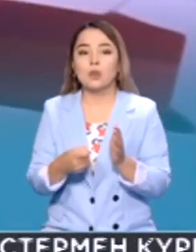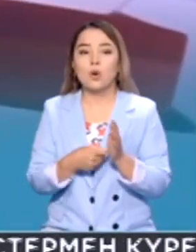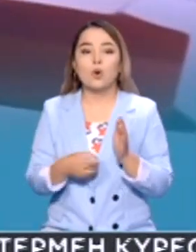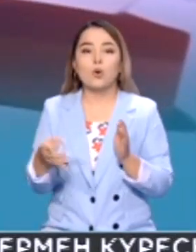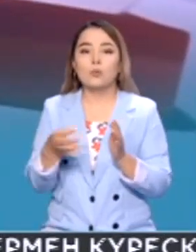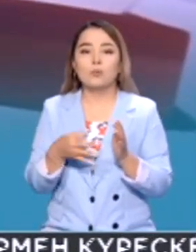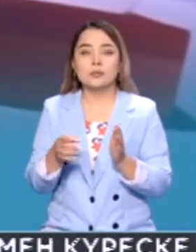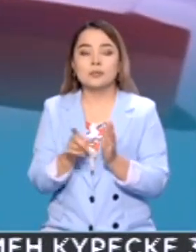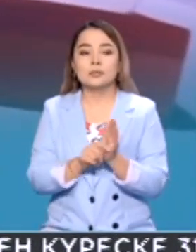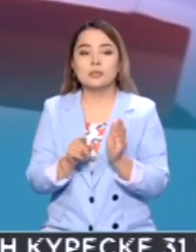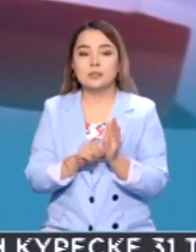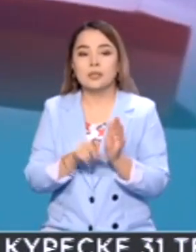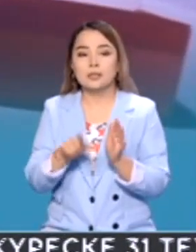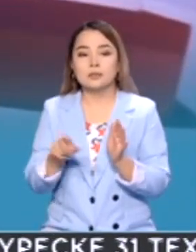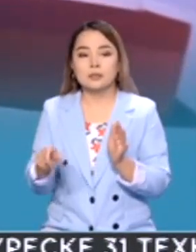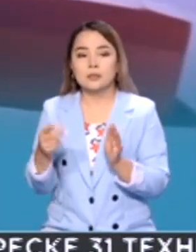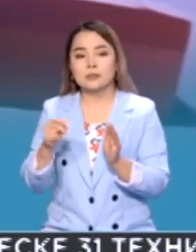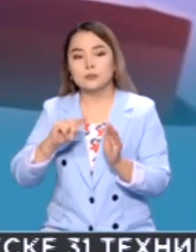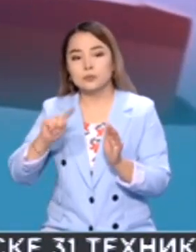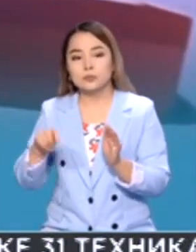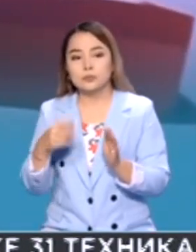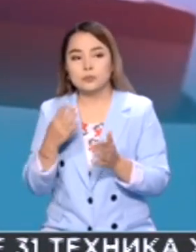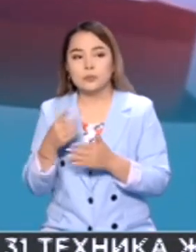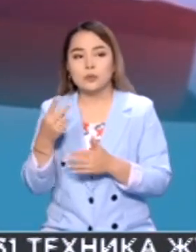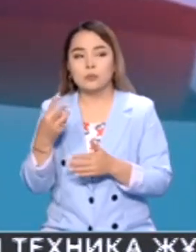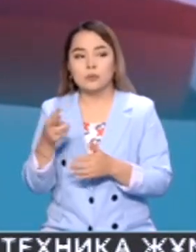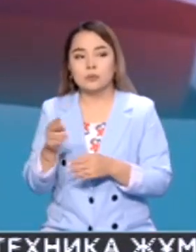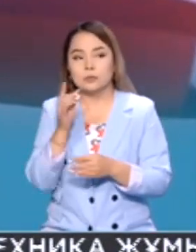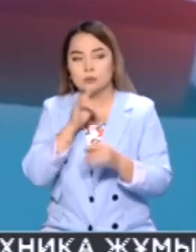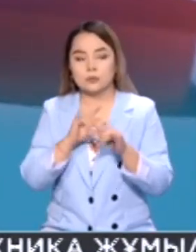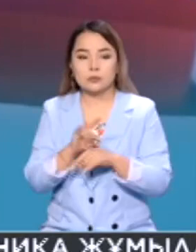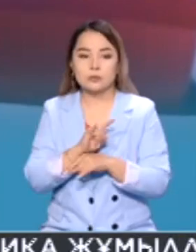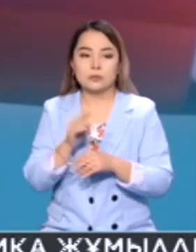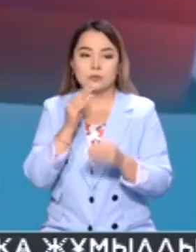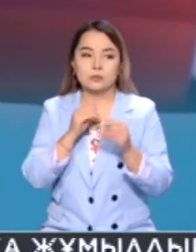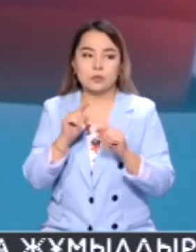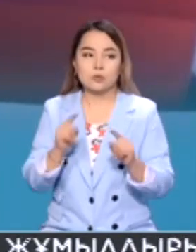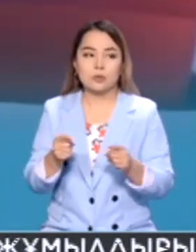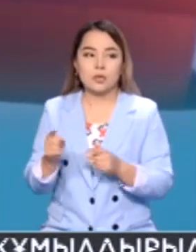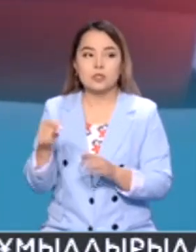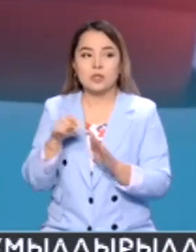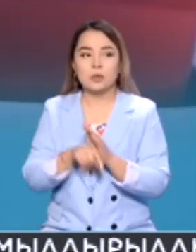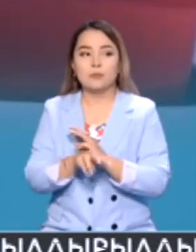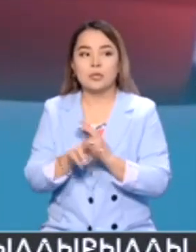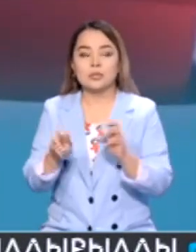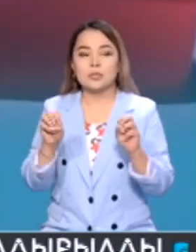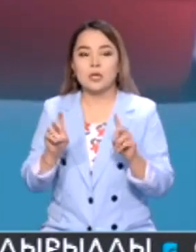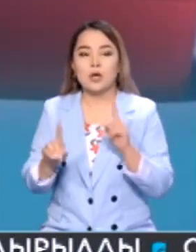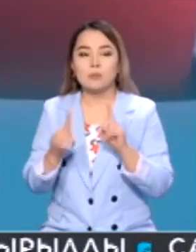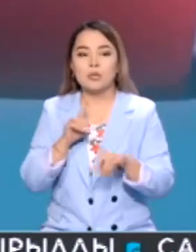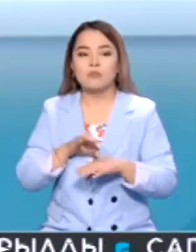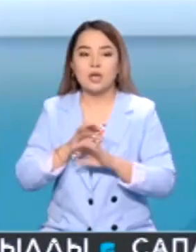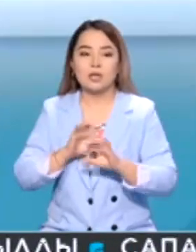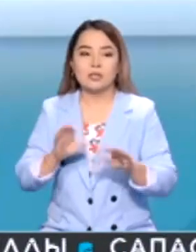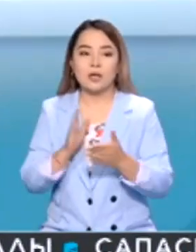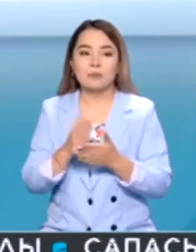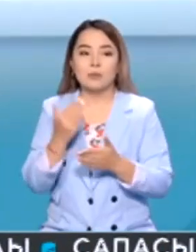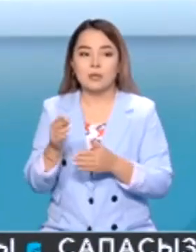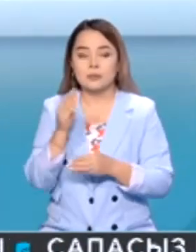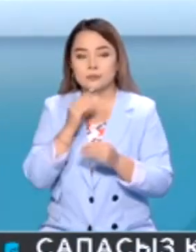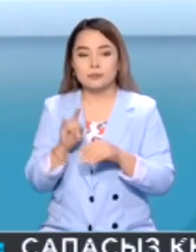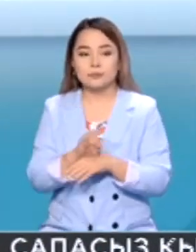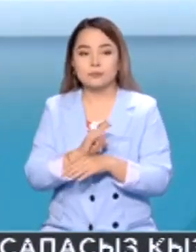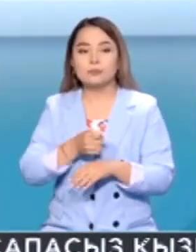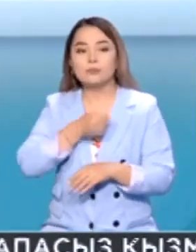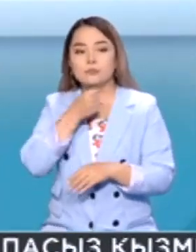Қарағанды облысында зейнеткерлерден ақша бопсалаған 23 алаяқ ұсталды. Бұл туралы Ішкі істер министрлігінің арнайы брифингінде айтылды. Алаяқтар